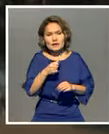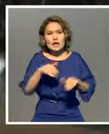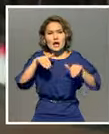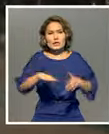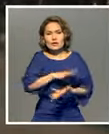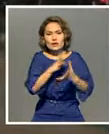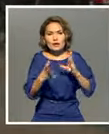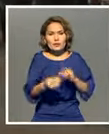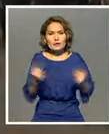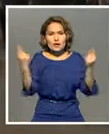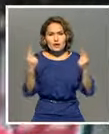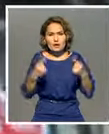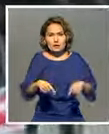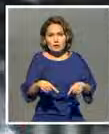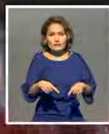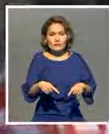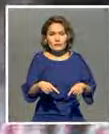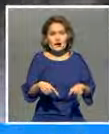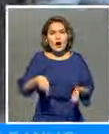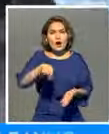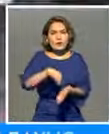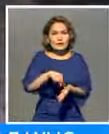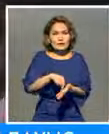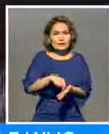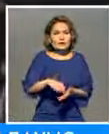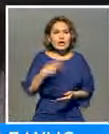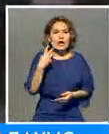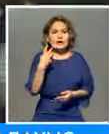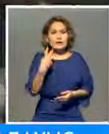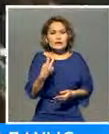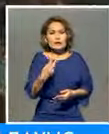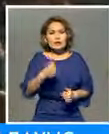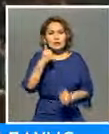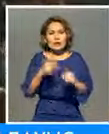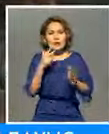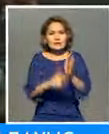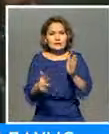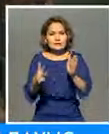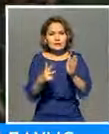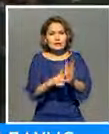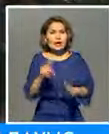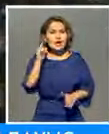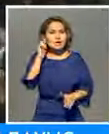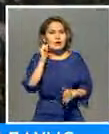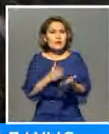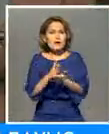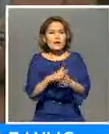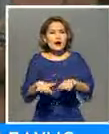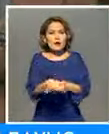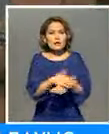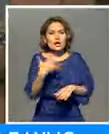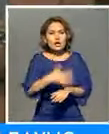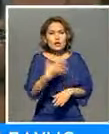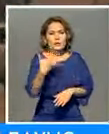революция нәтижесінде күйреген режимнің өкілі. Экзит полдың қорытындысына қарағанда екінші турда 88 жастағы саясаткерге халықтың